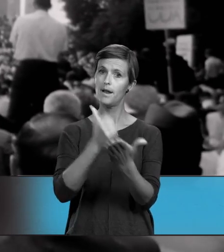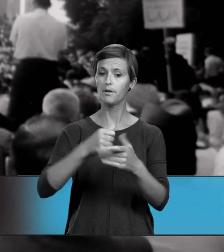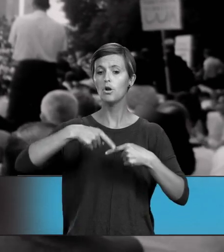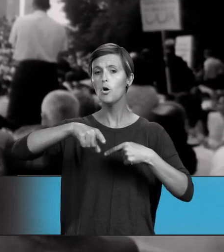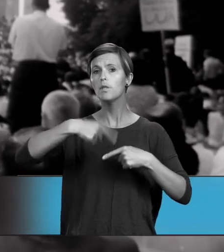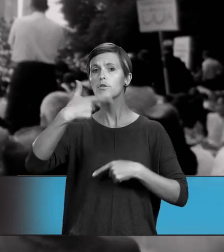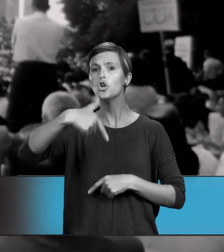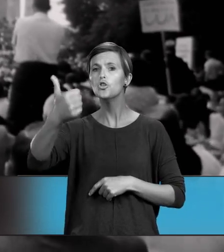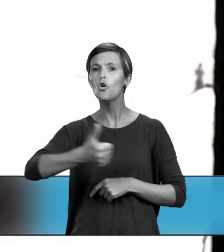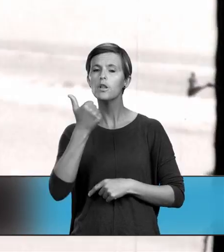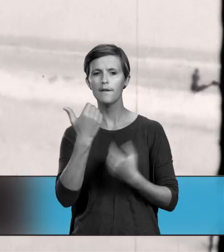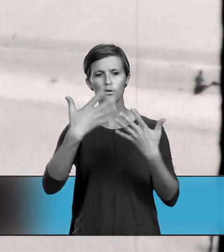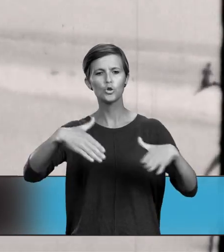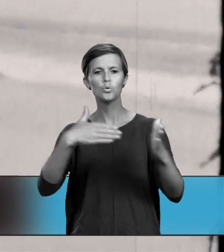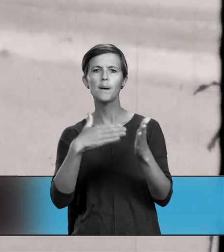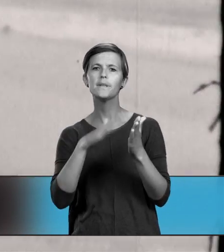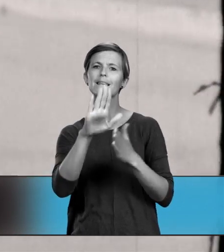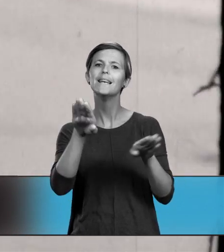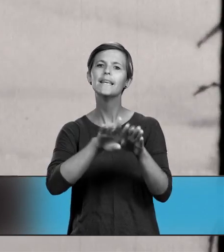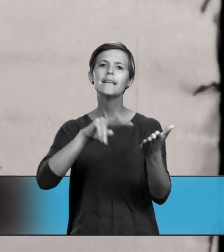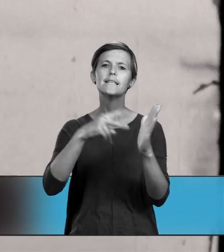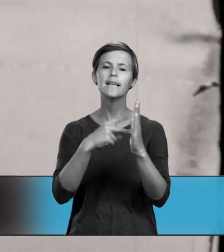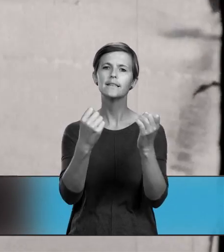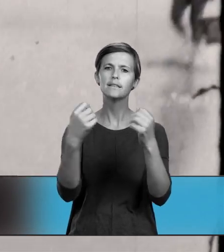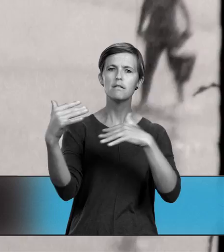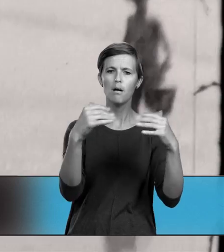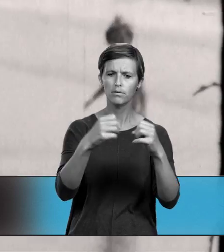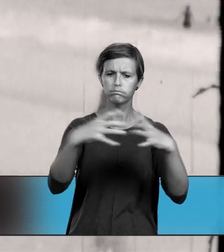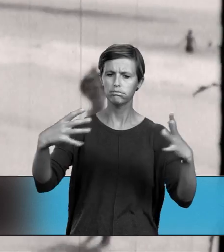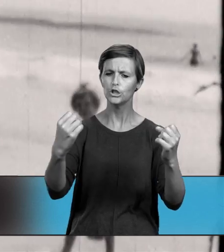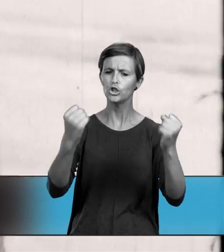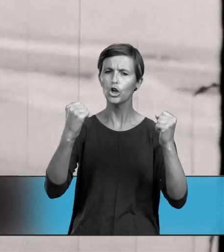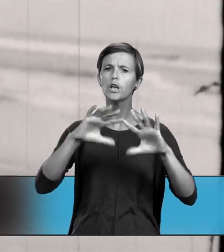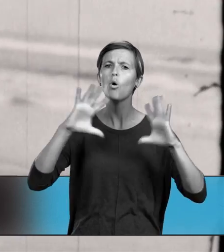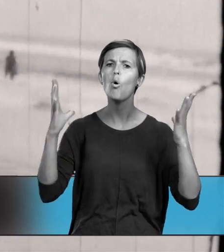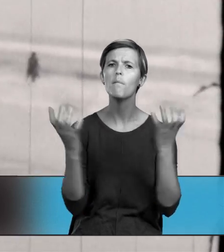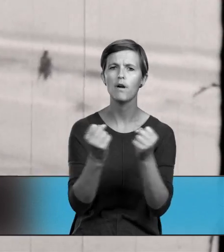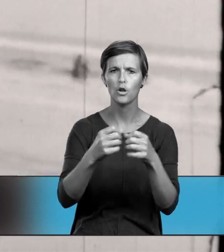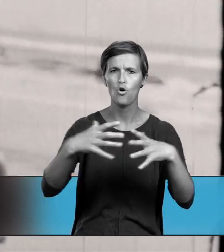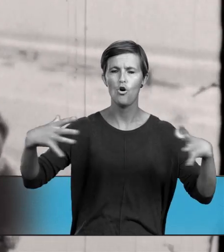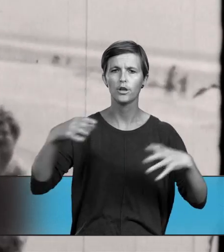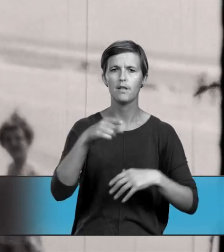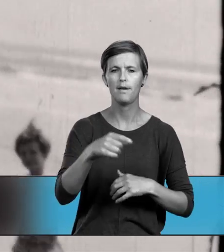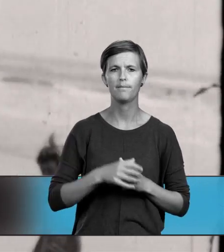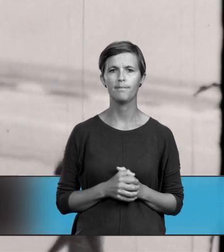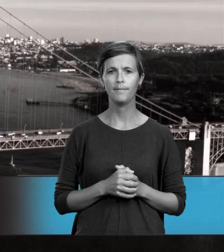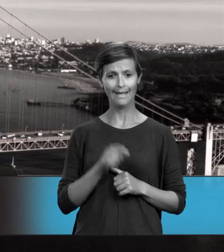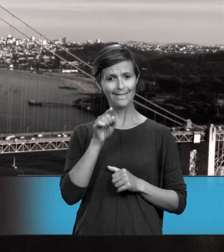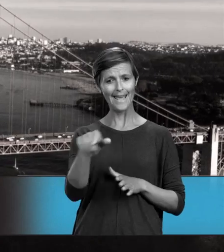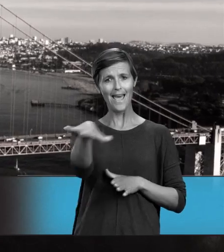En kultur var etablert, og i løpet av 70-årene vokste funksjonshemmedes likestillingskamp i styrke og omfang.